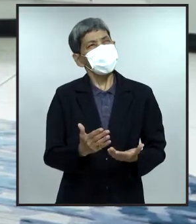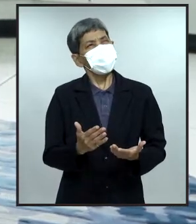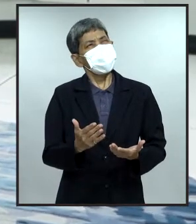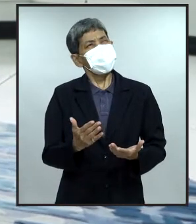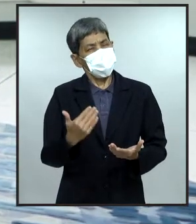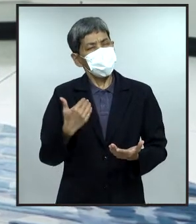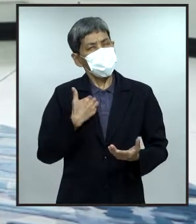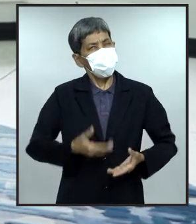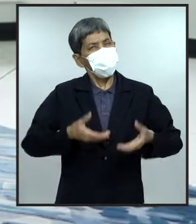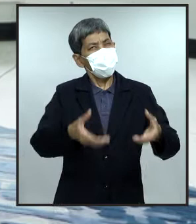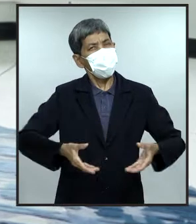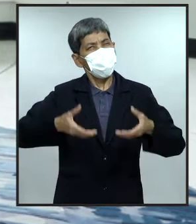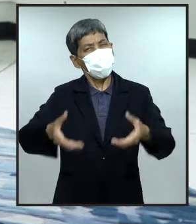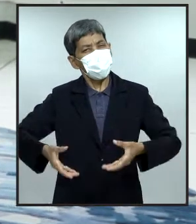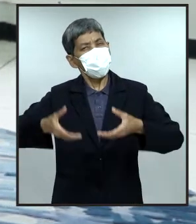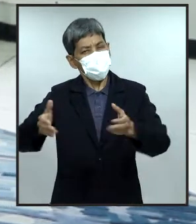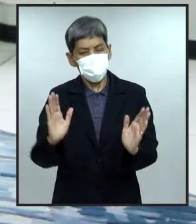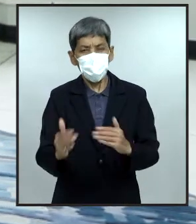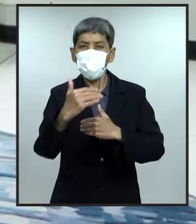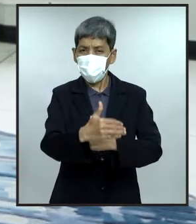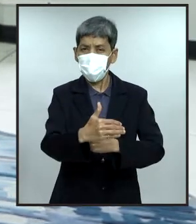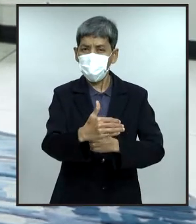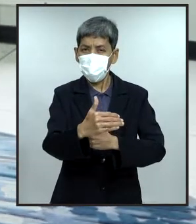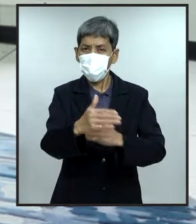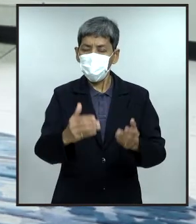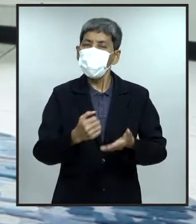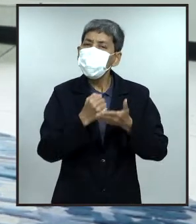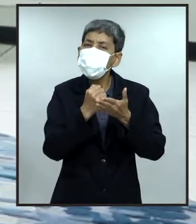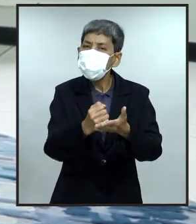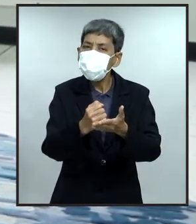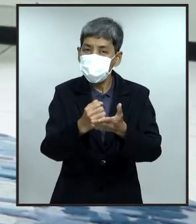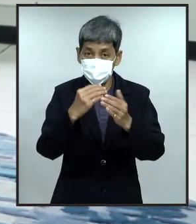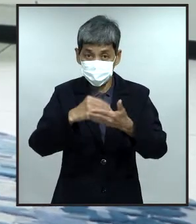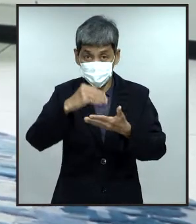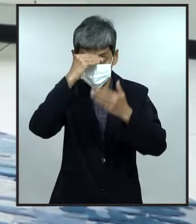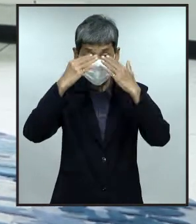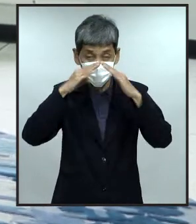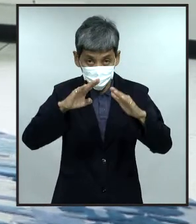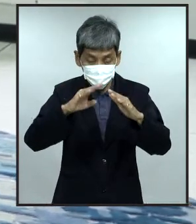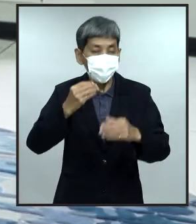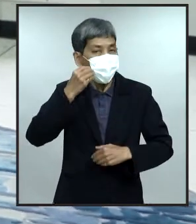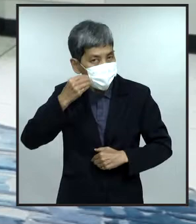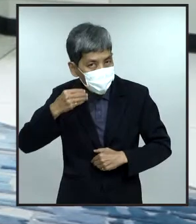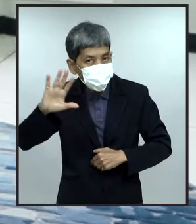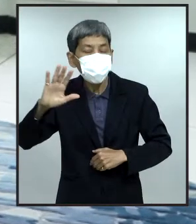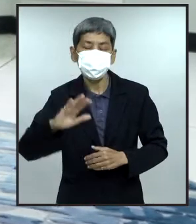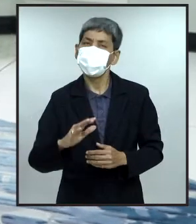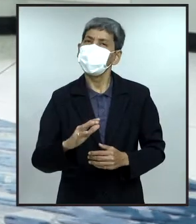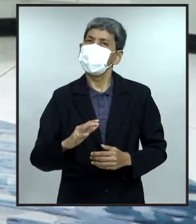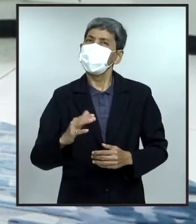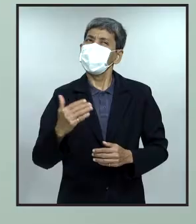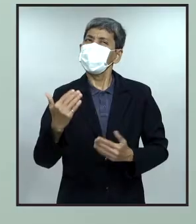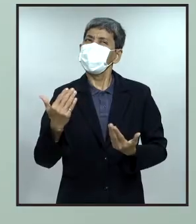ราส่งให้เป็นกล่องช่วยเหลือนักเรียนกลับไปที่บ้านเนี่ยรู้สึกไป